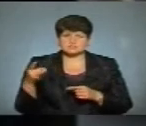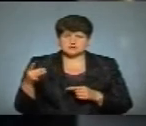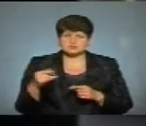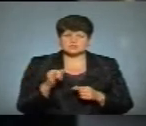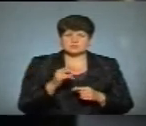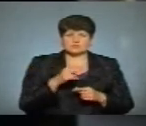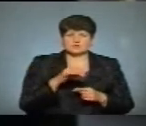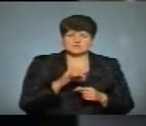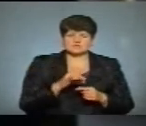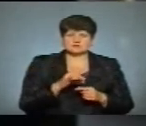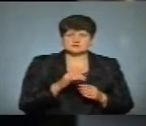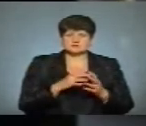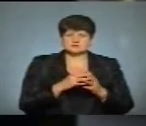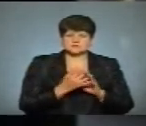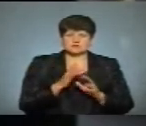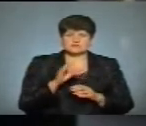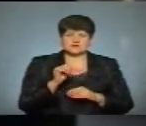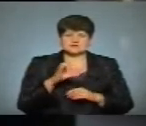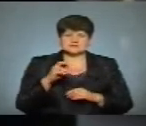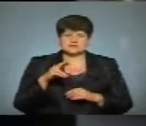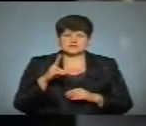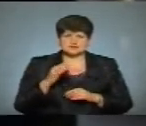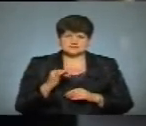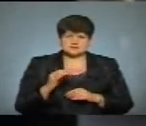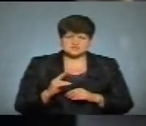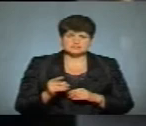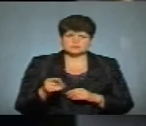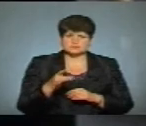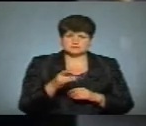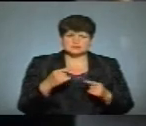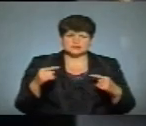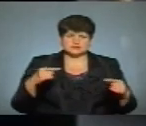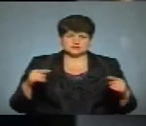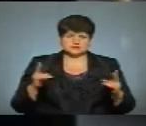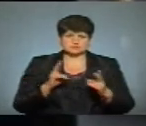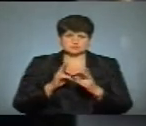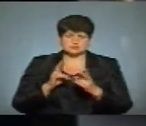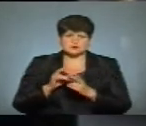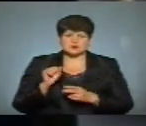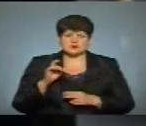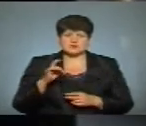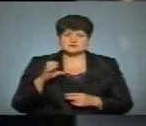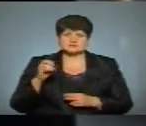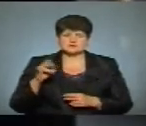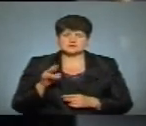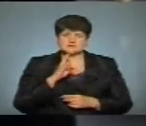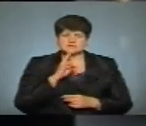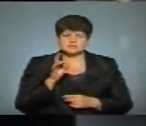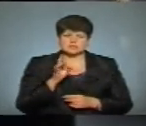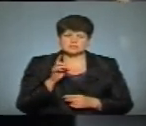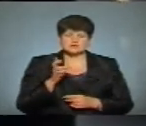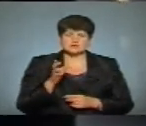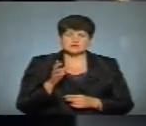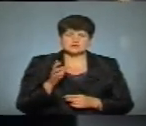Поділля, село Васильківці, Тернопільський район. І інший матч – це Арсенал Білокриниця, Кременецький район, Стандарт